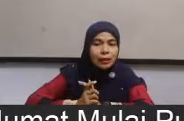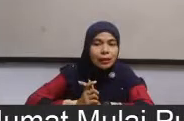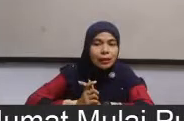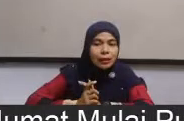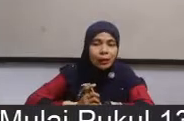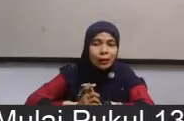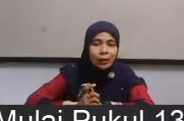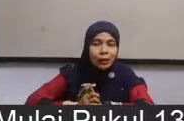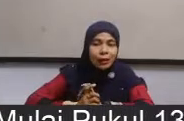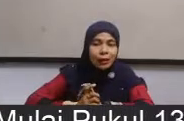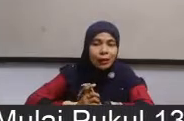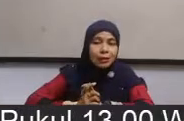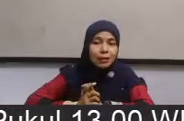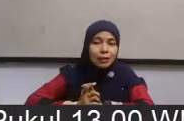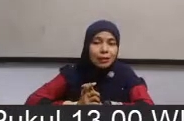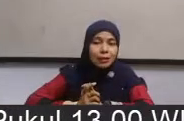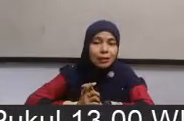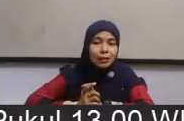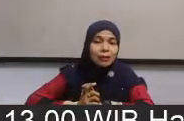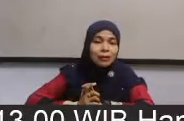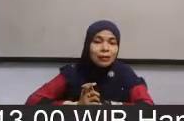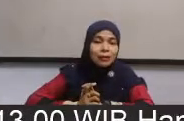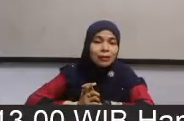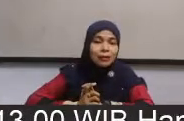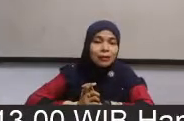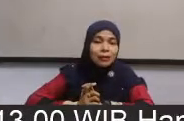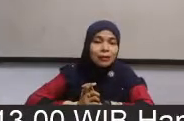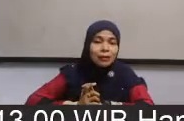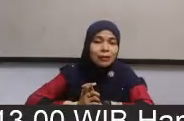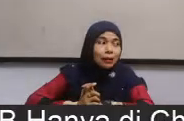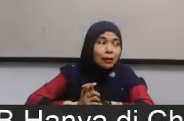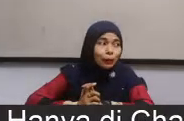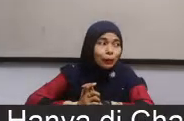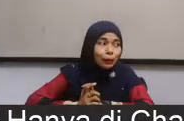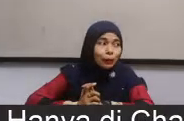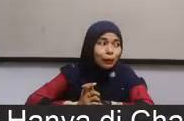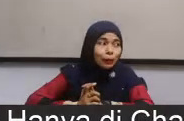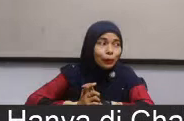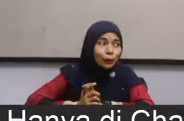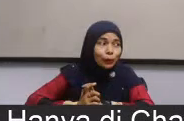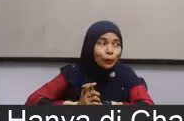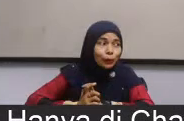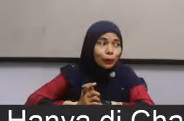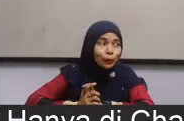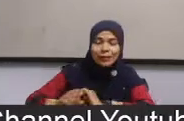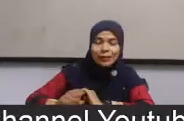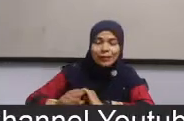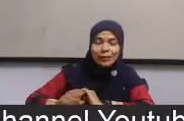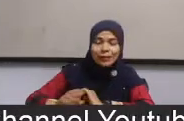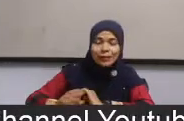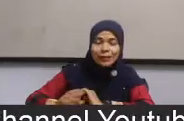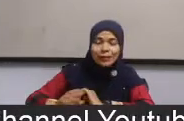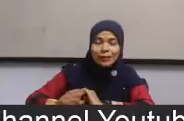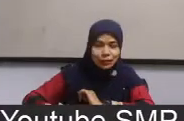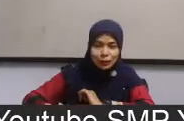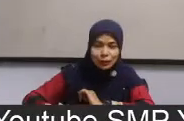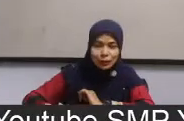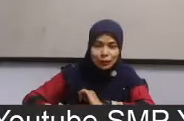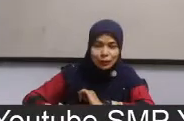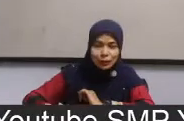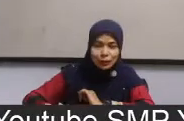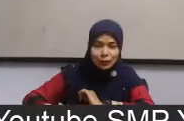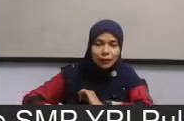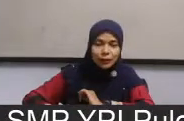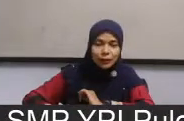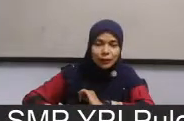kita ambil mana yang tidak jadi jangan kita ih putih oke yang ada di sini juga